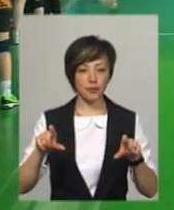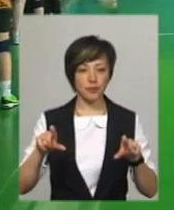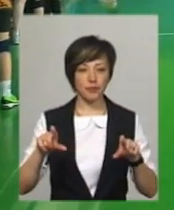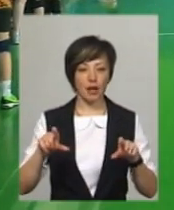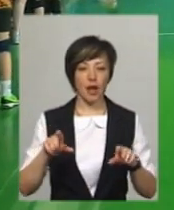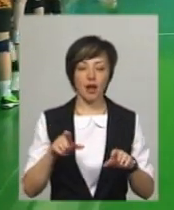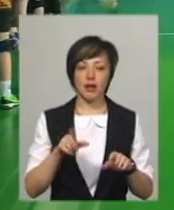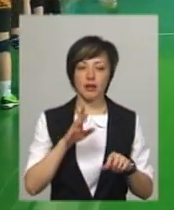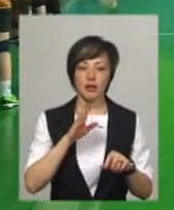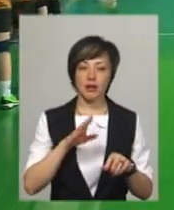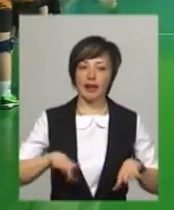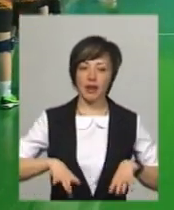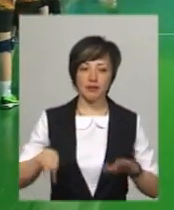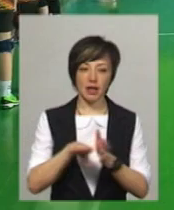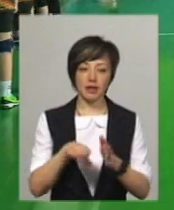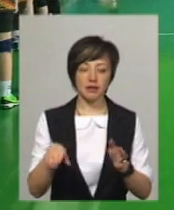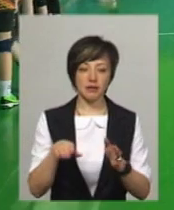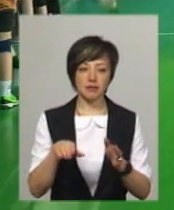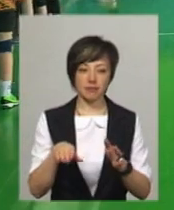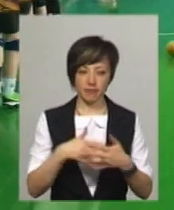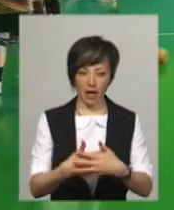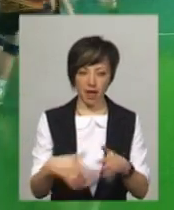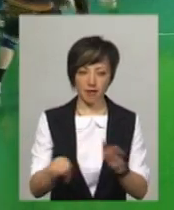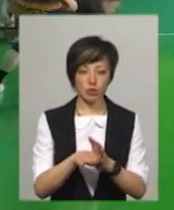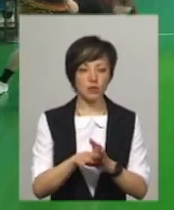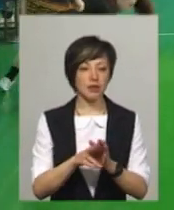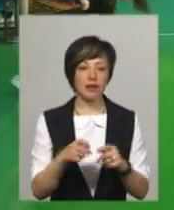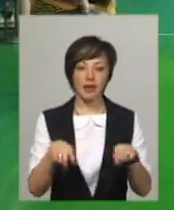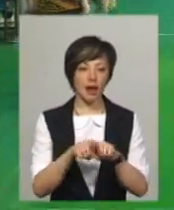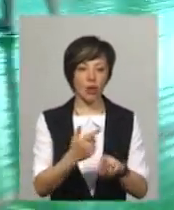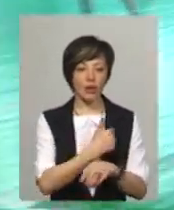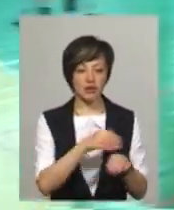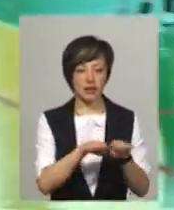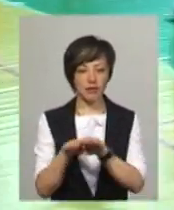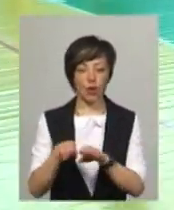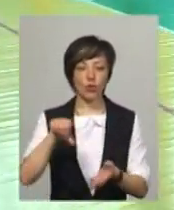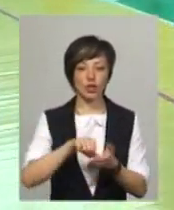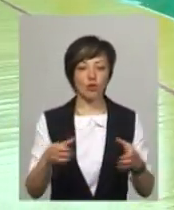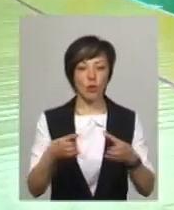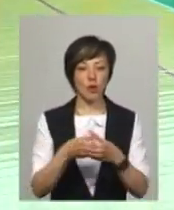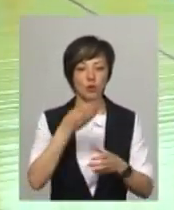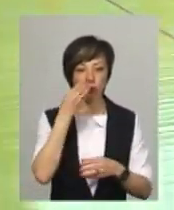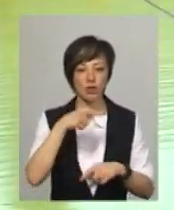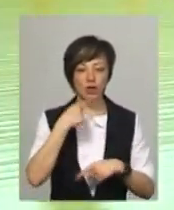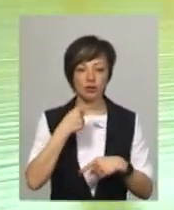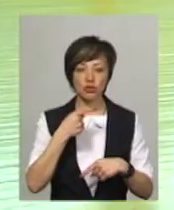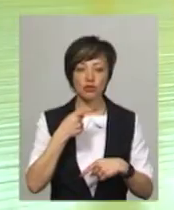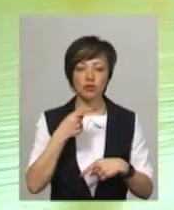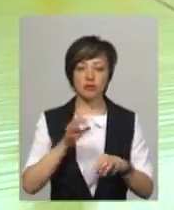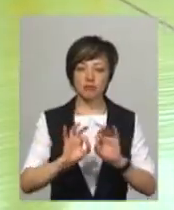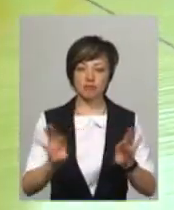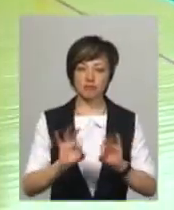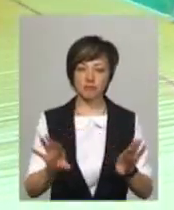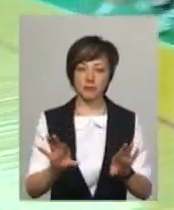декретній відпустці знаходиться. Рівень не такий, як хотілося, звісно. Учасниця команди з Ужгорода Анастасія Любченко